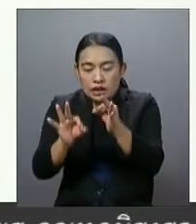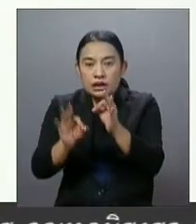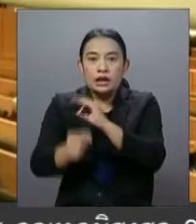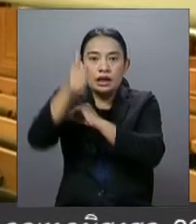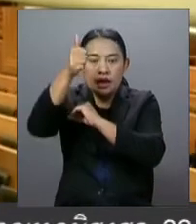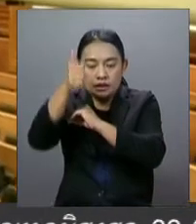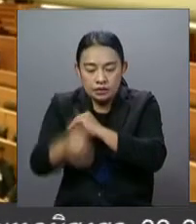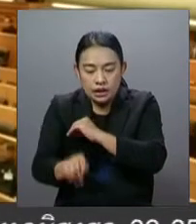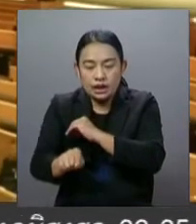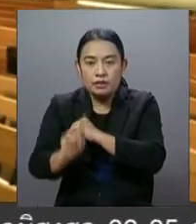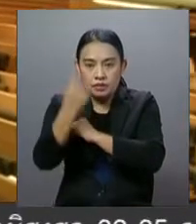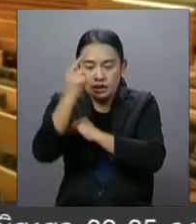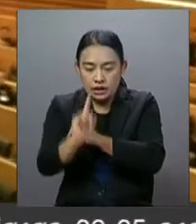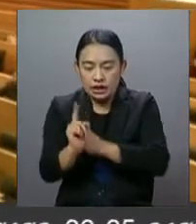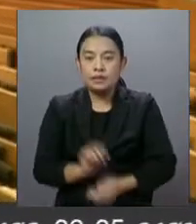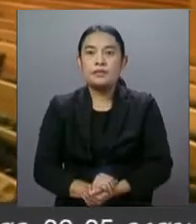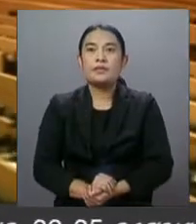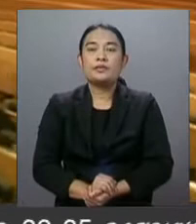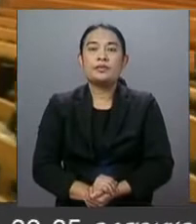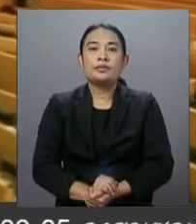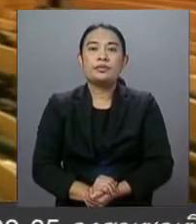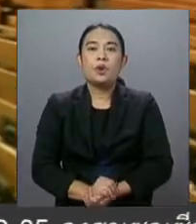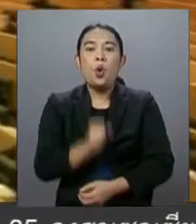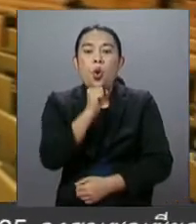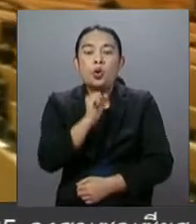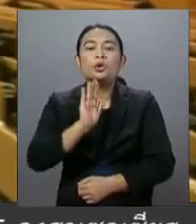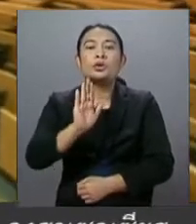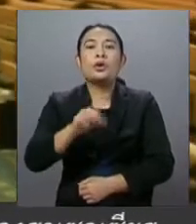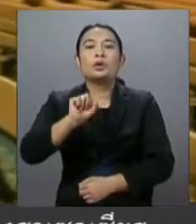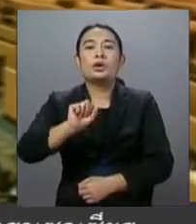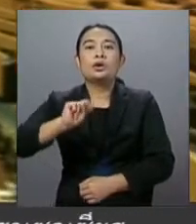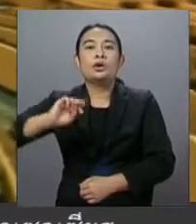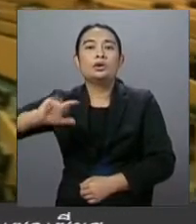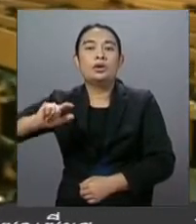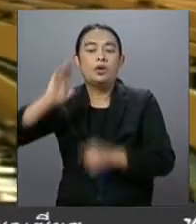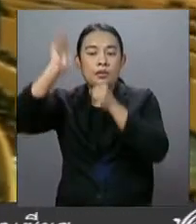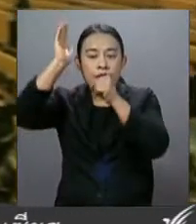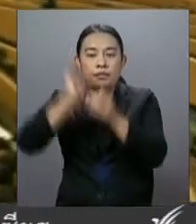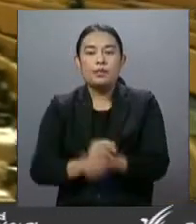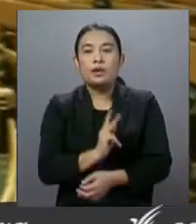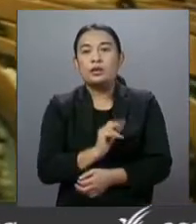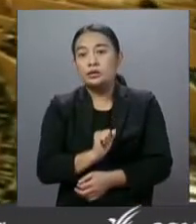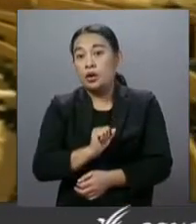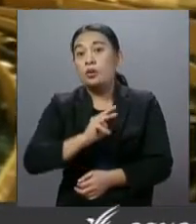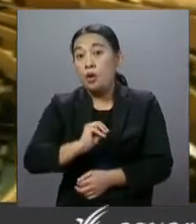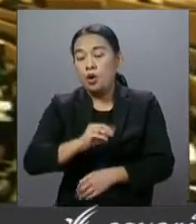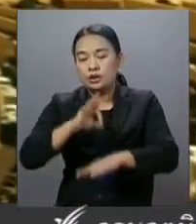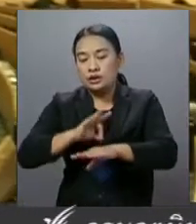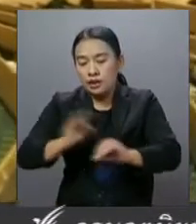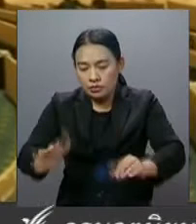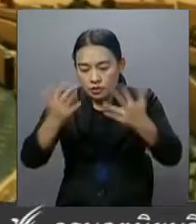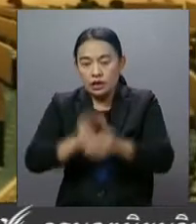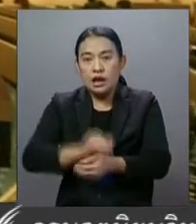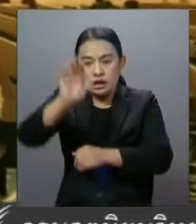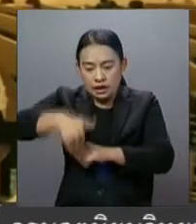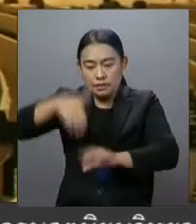บโดยกอนหนานี้ใแพทยเจศรัฐลานนโคสกวิปสอนช.เคยแแงไ้ว่าก็สอมที่ผลจากตำแหนงไปแล้วสามารถกลบเข้ารั